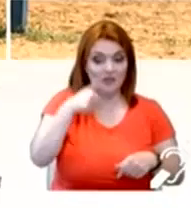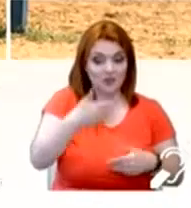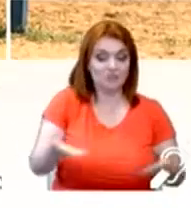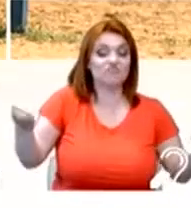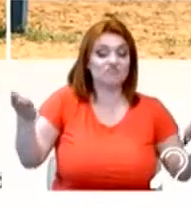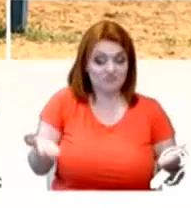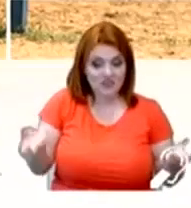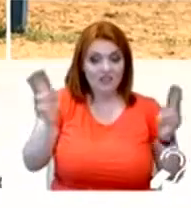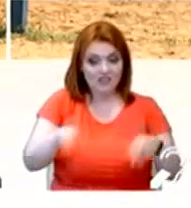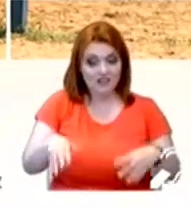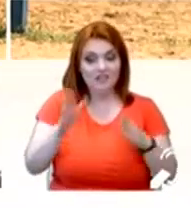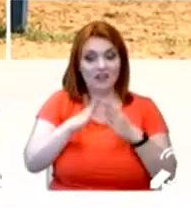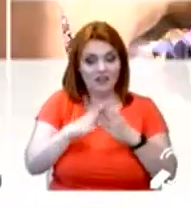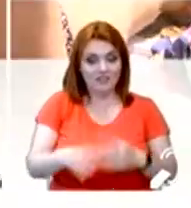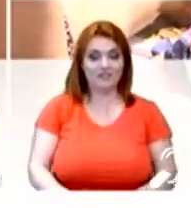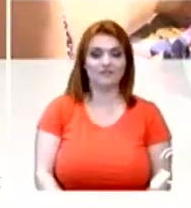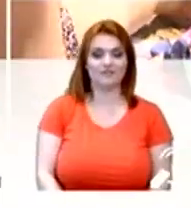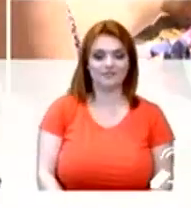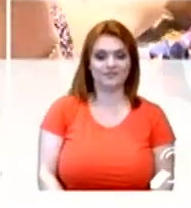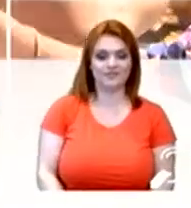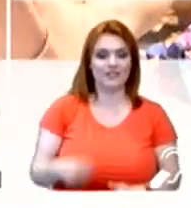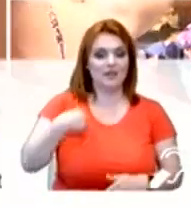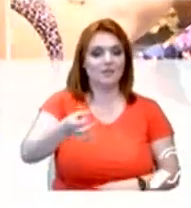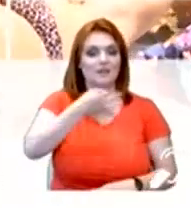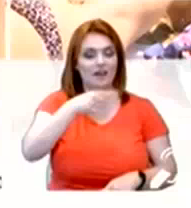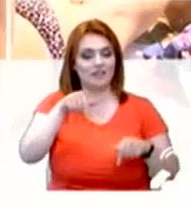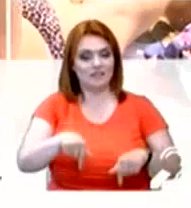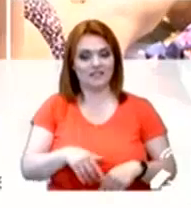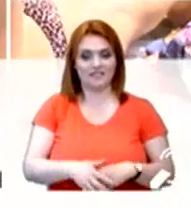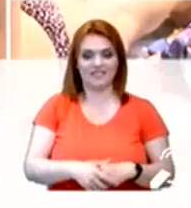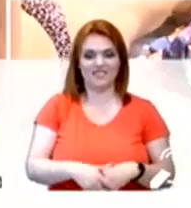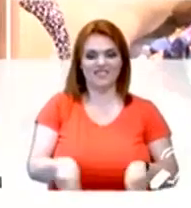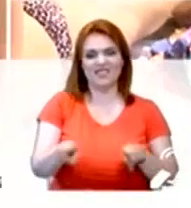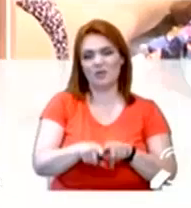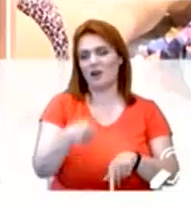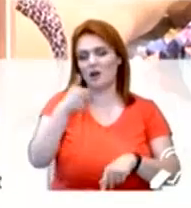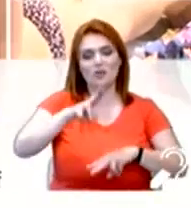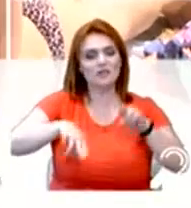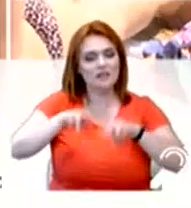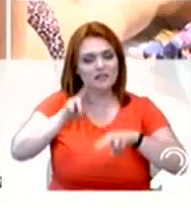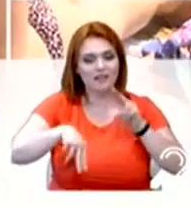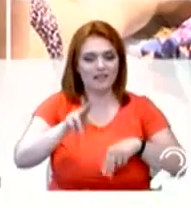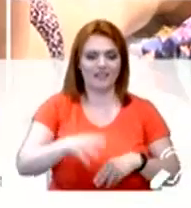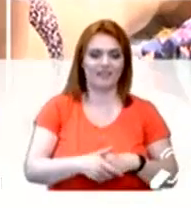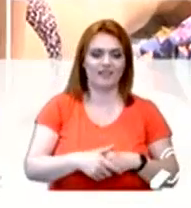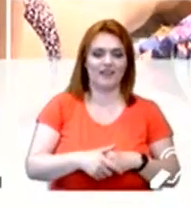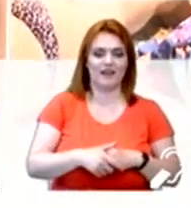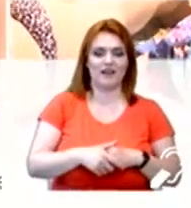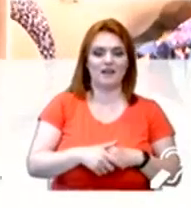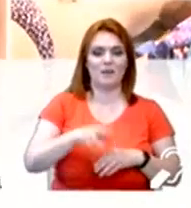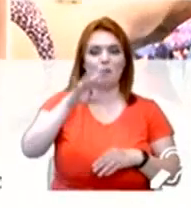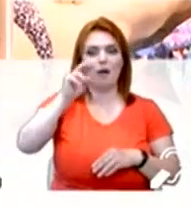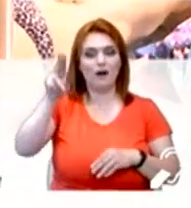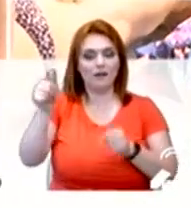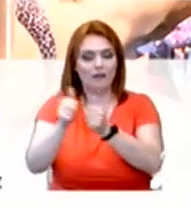să vă bucurați de soare. Da. Нам очень нравится здесь. Вот прямо такое настроение пляжное. Вот в парке,